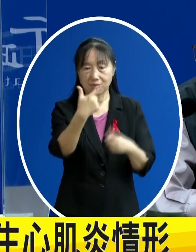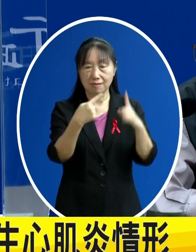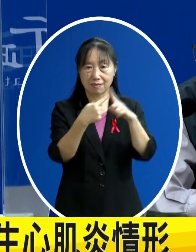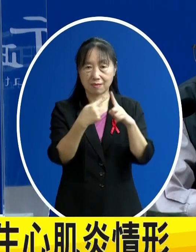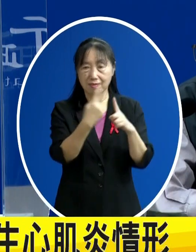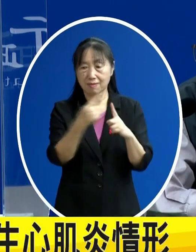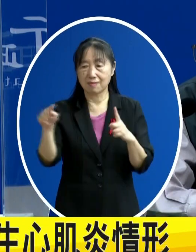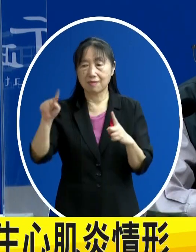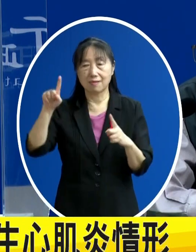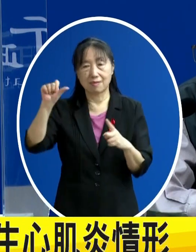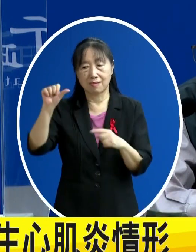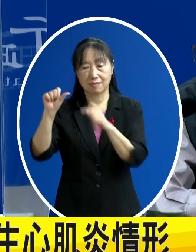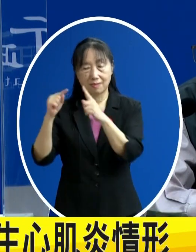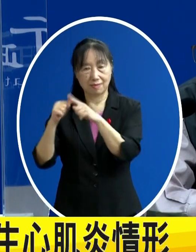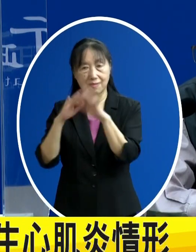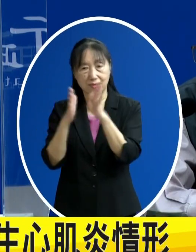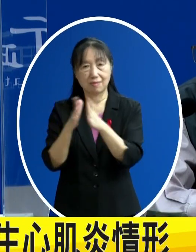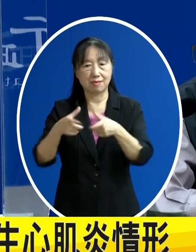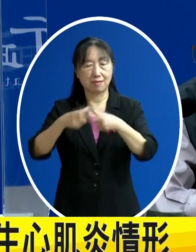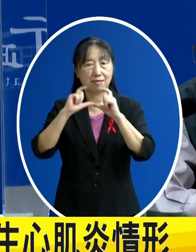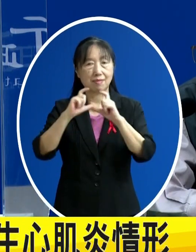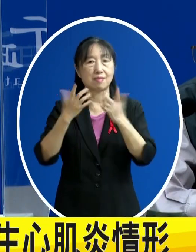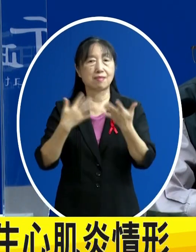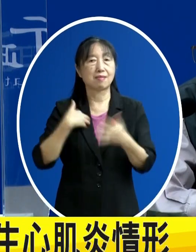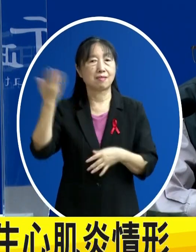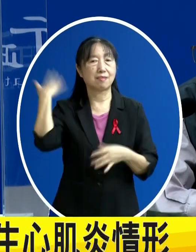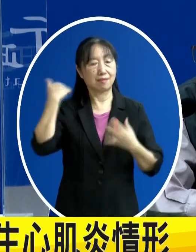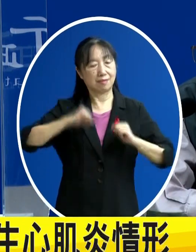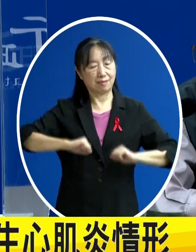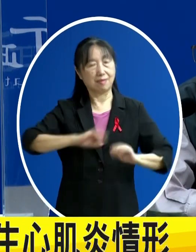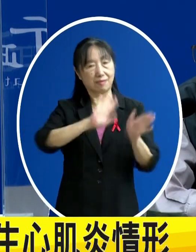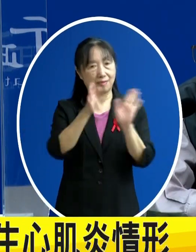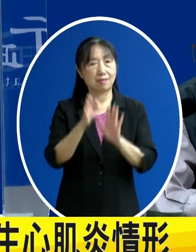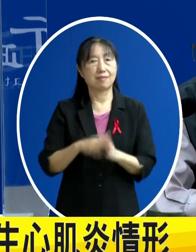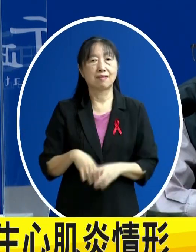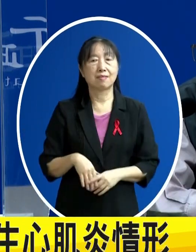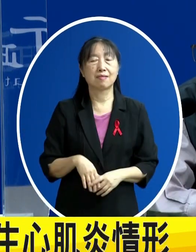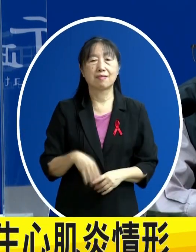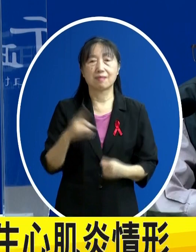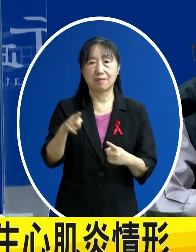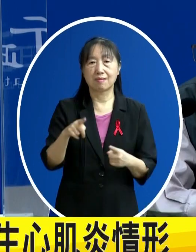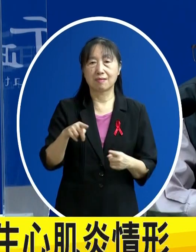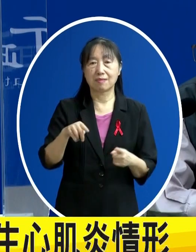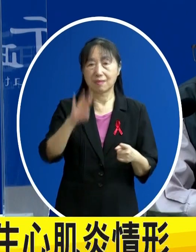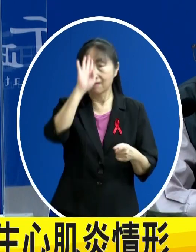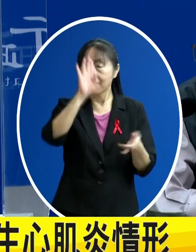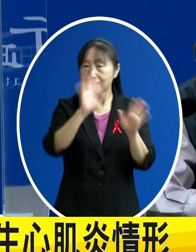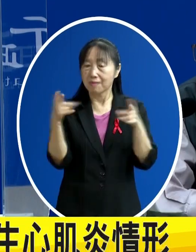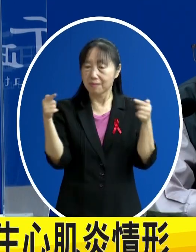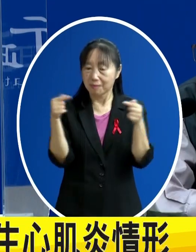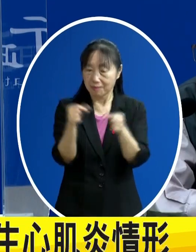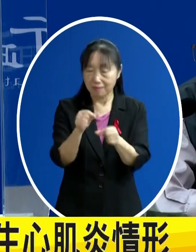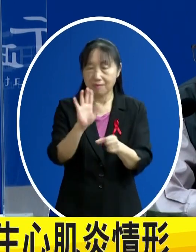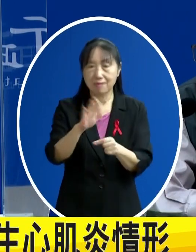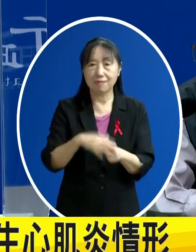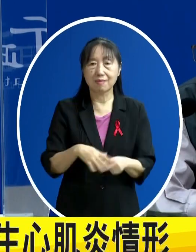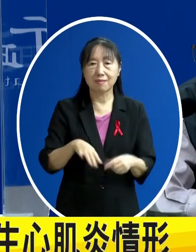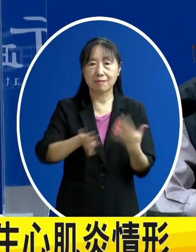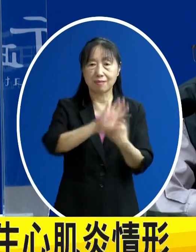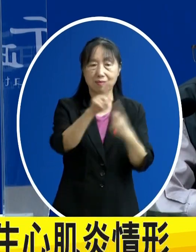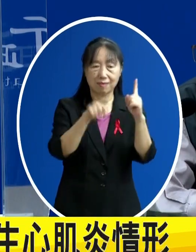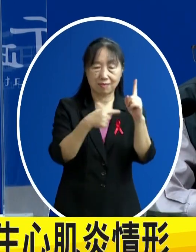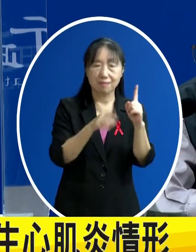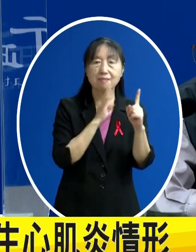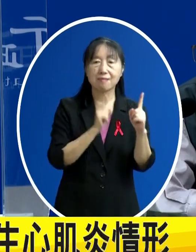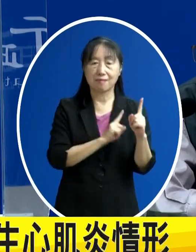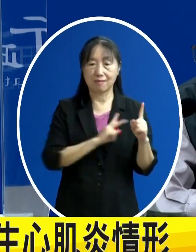面有15位呢，已经恢复到接种前的健康状况，或者是症状都已经改善。那有1位有出现并